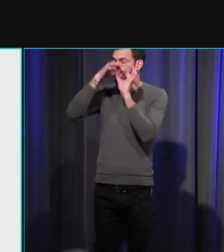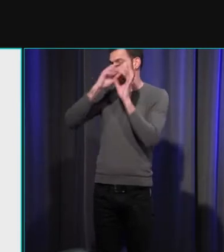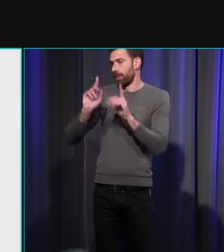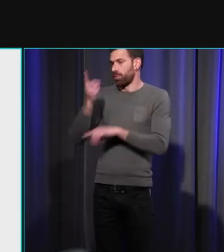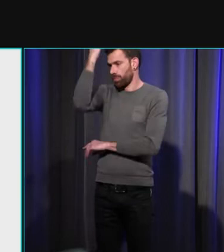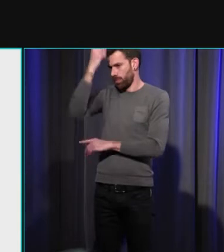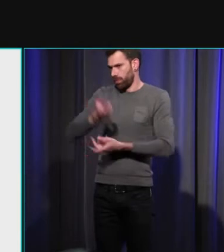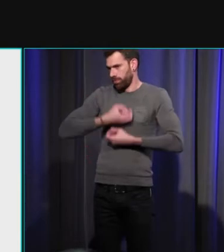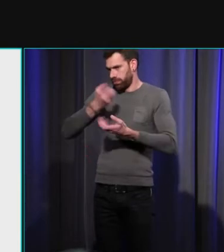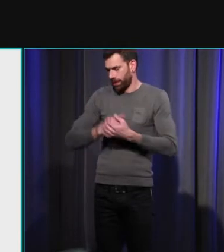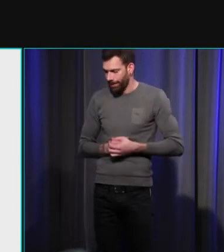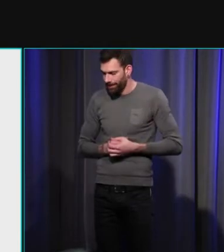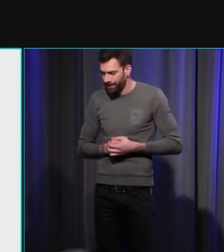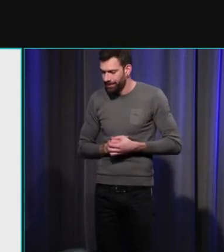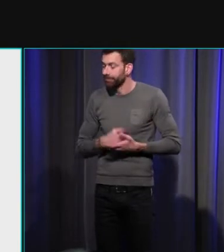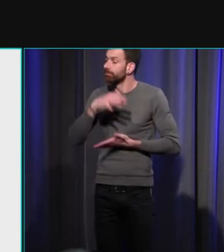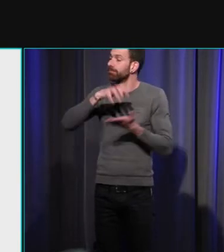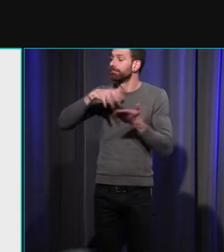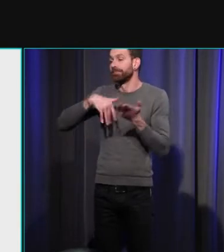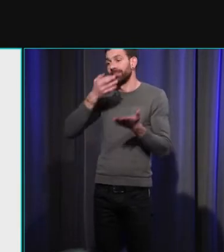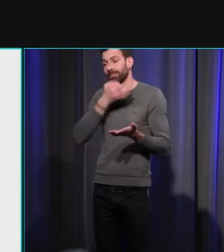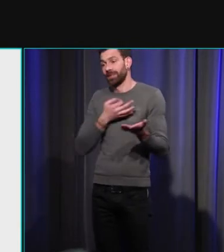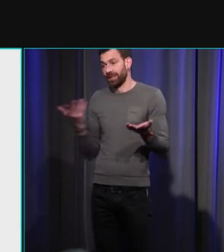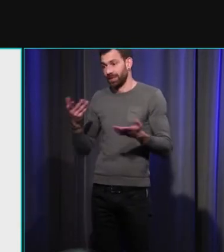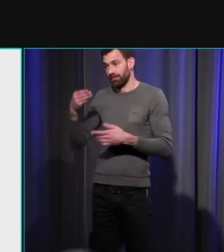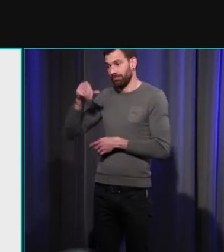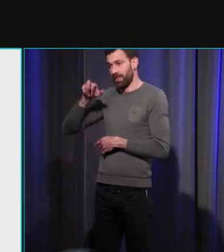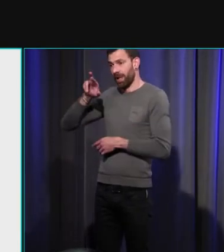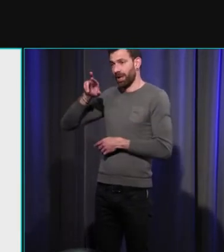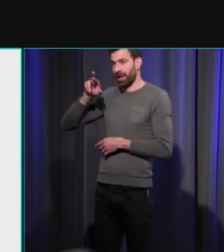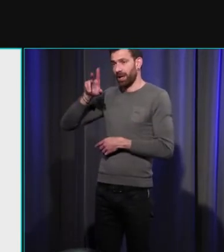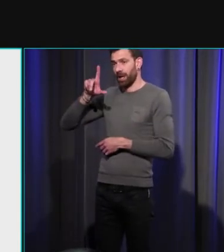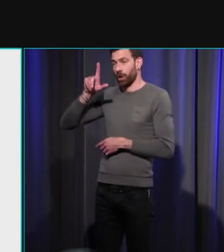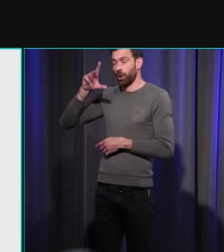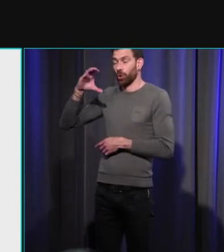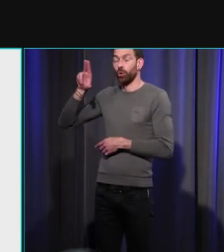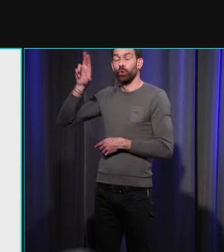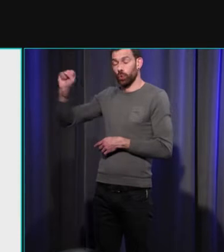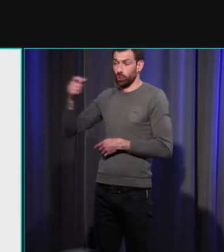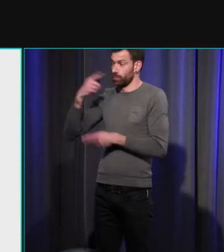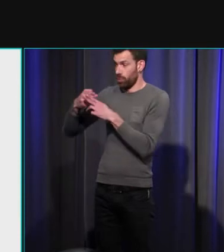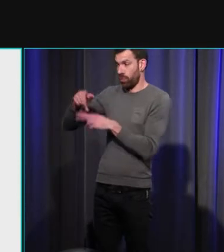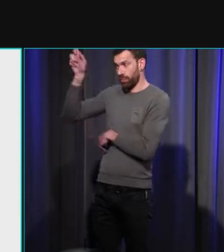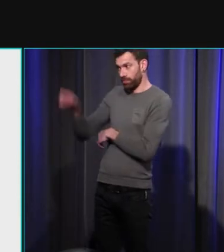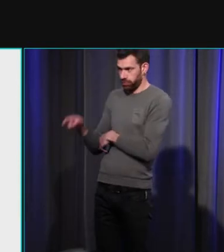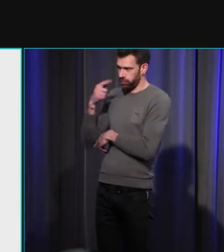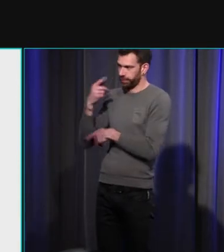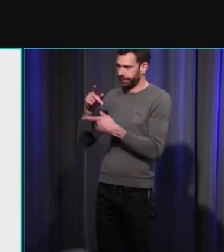nous disent les exégètes médiévaux veut dire roi malik en arabe et